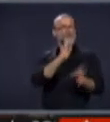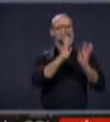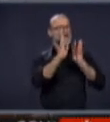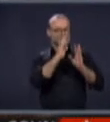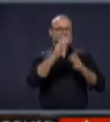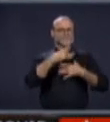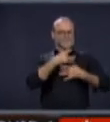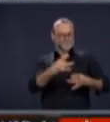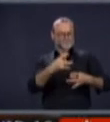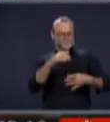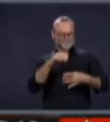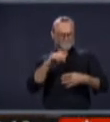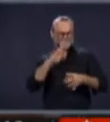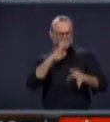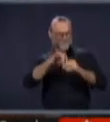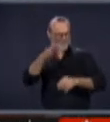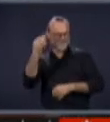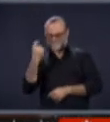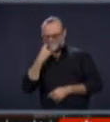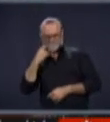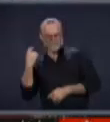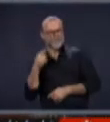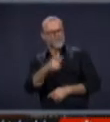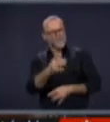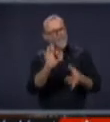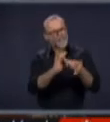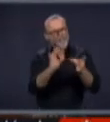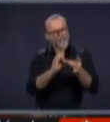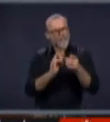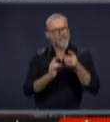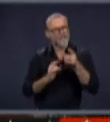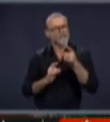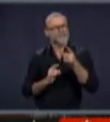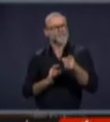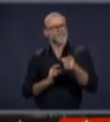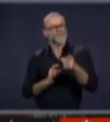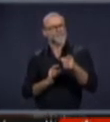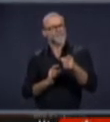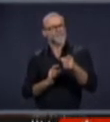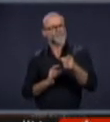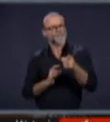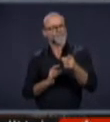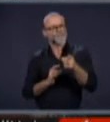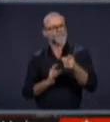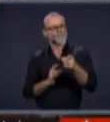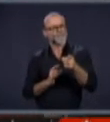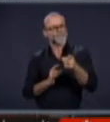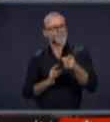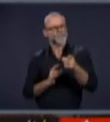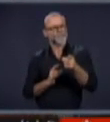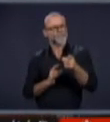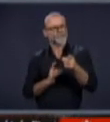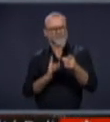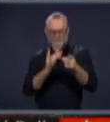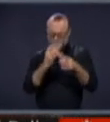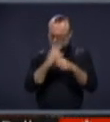qui intéresse bien des gens. Là, vous avez dit ça en français. Vous avez dit que vous